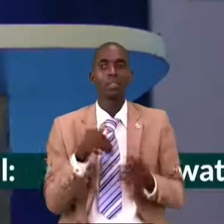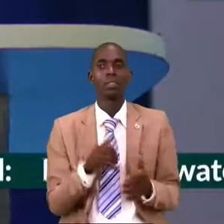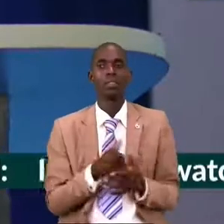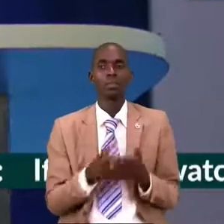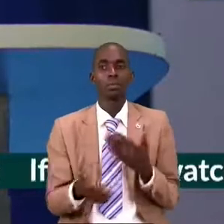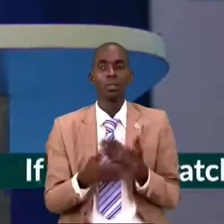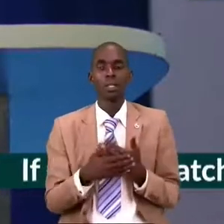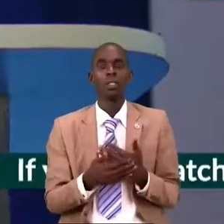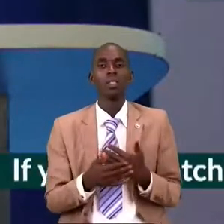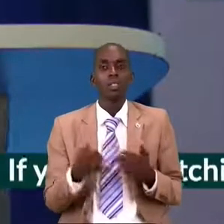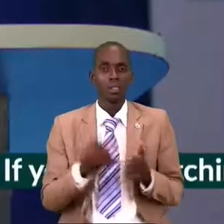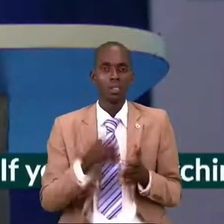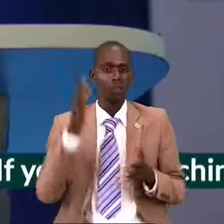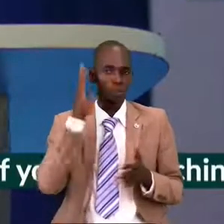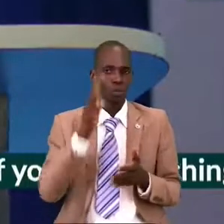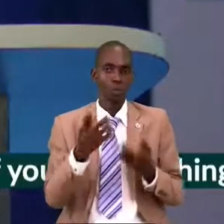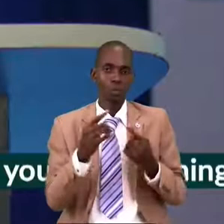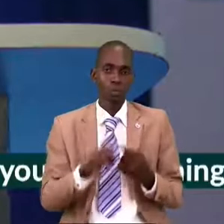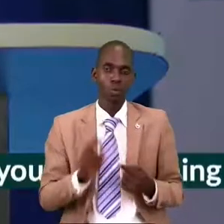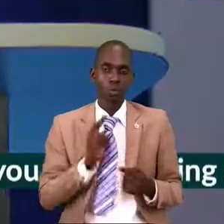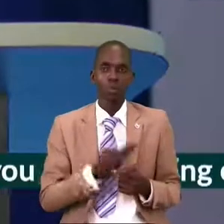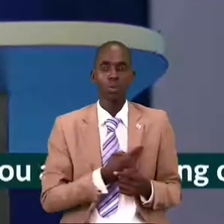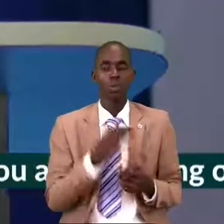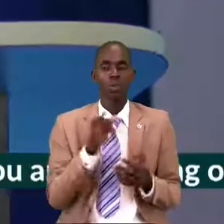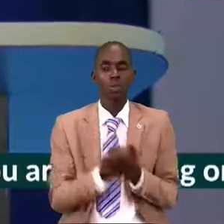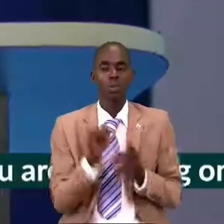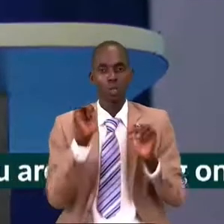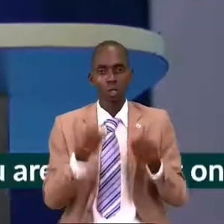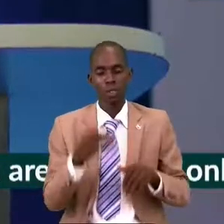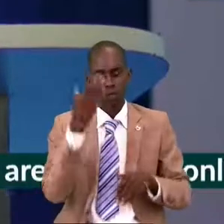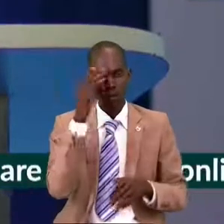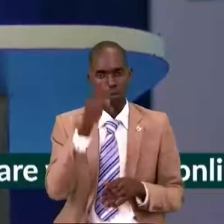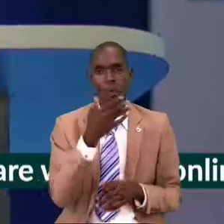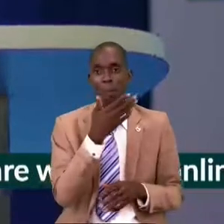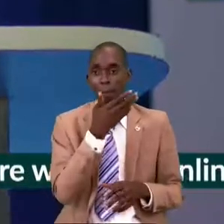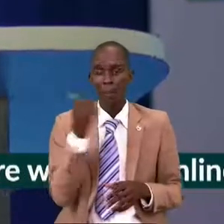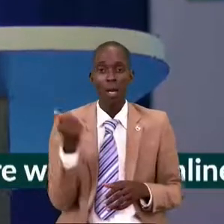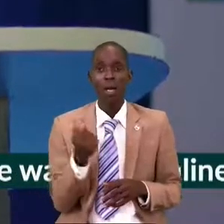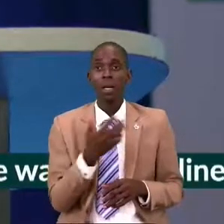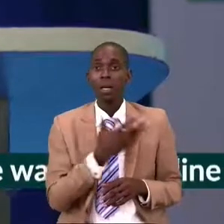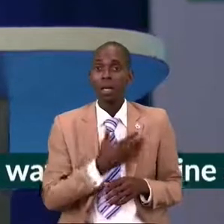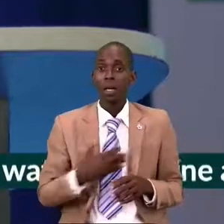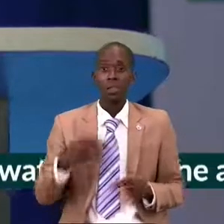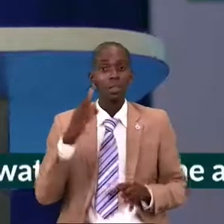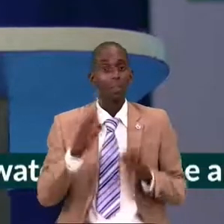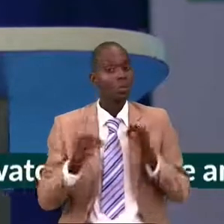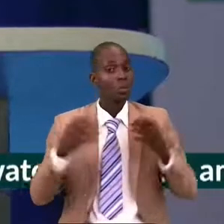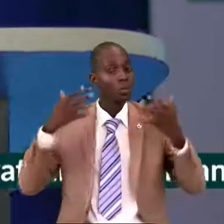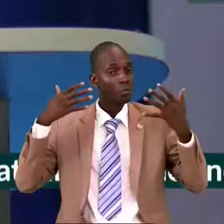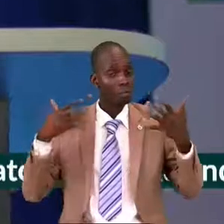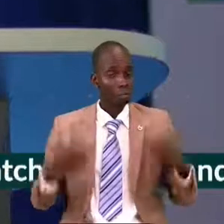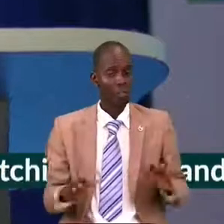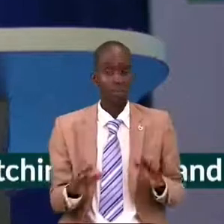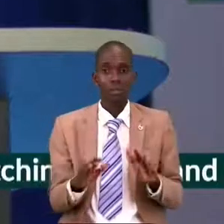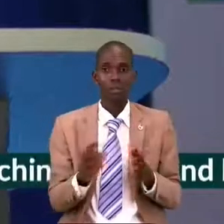pour toi avant de partir. Alors, soyez en esprit de prière, en attendant ce que Dieu va faire dans